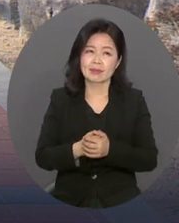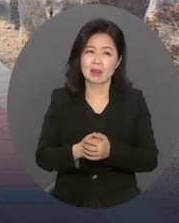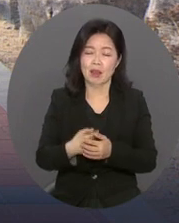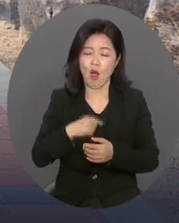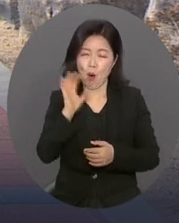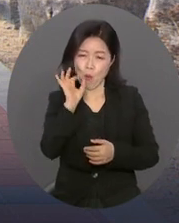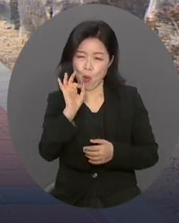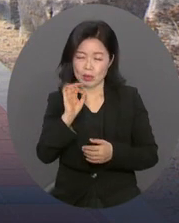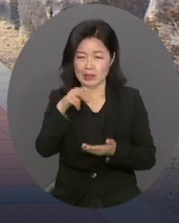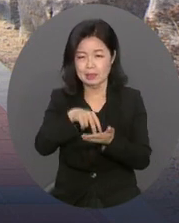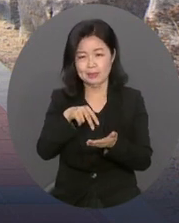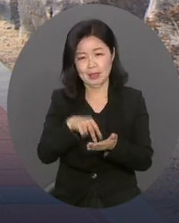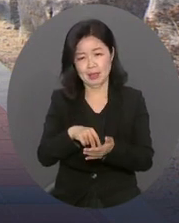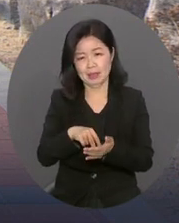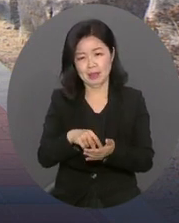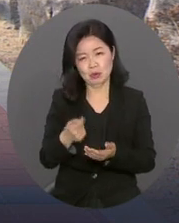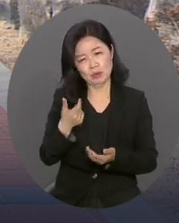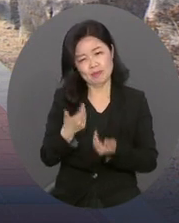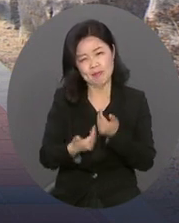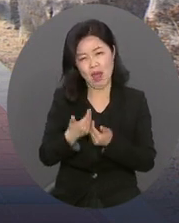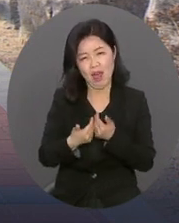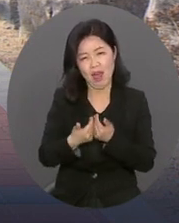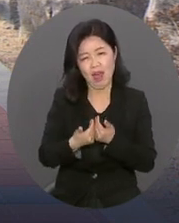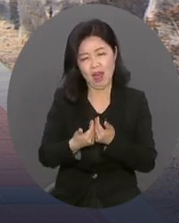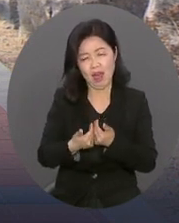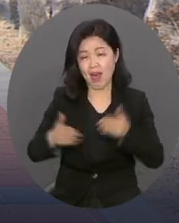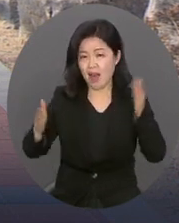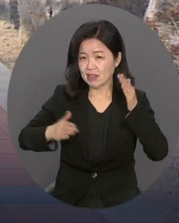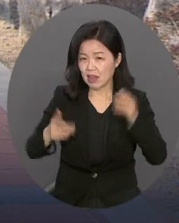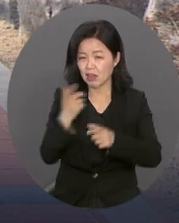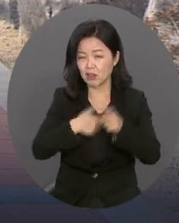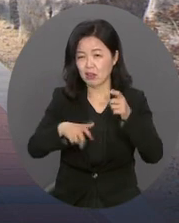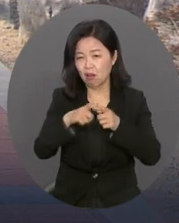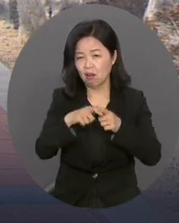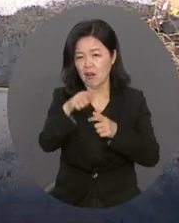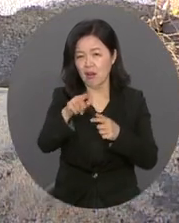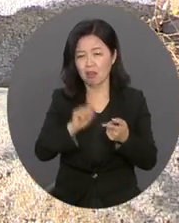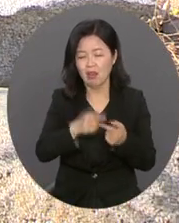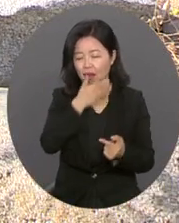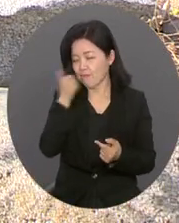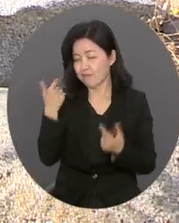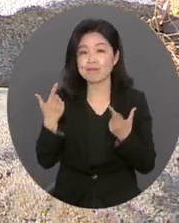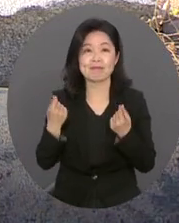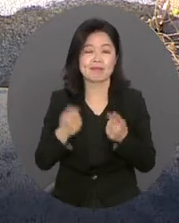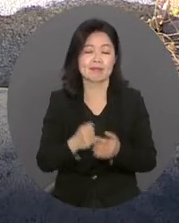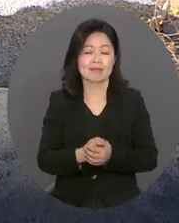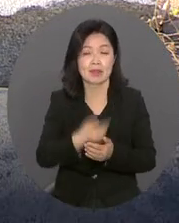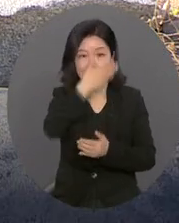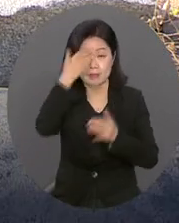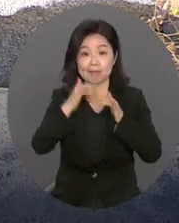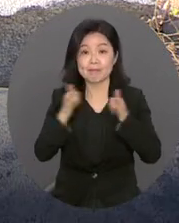보는 사람 입장에서는 조금 학생들은 크게 관심을 못 갖는 것 같습니다. 청년들이